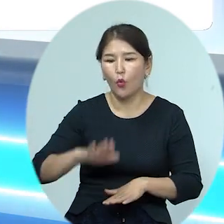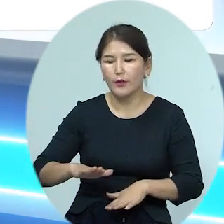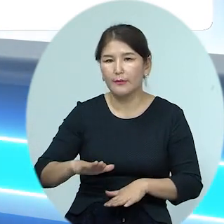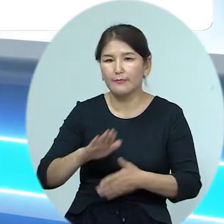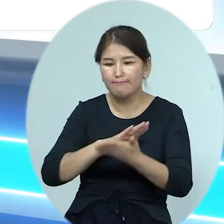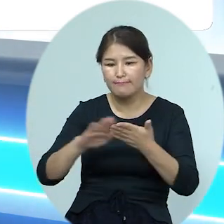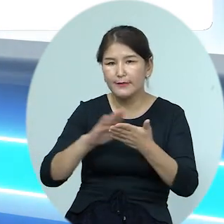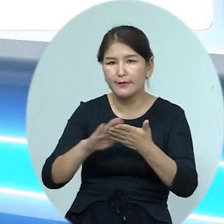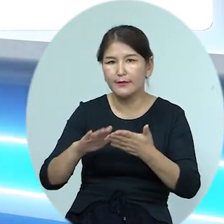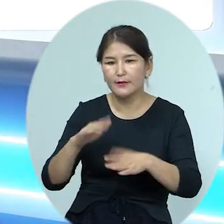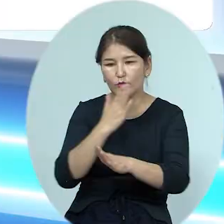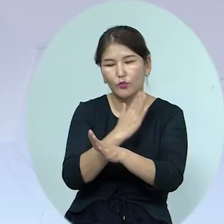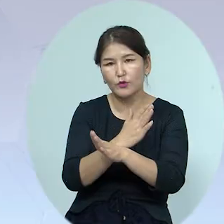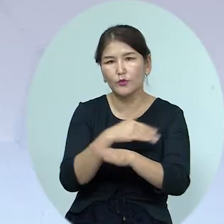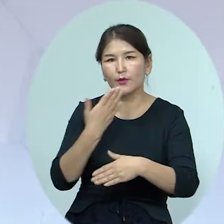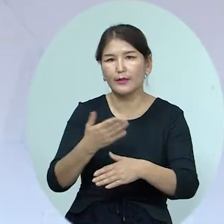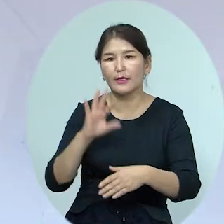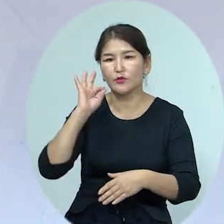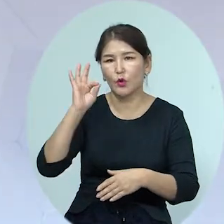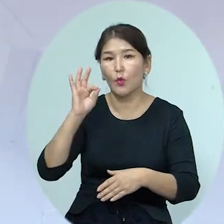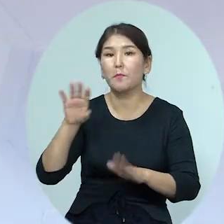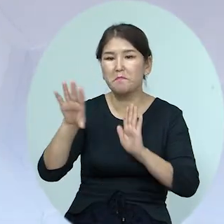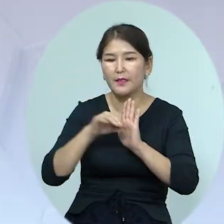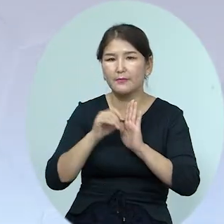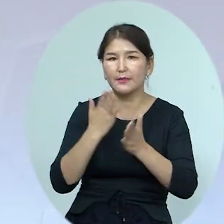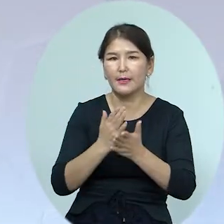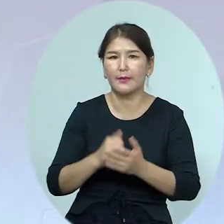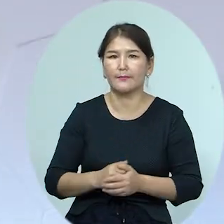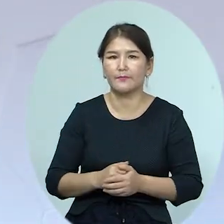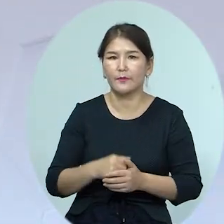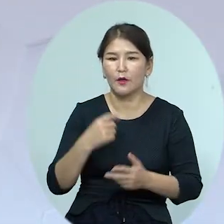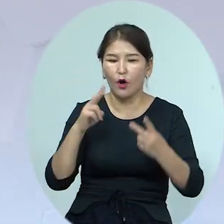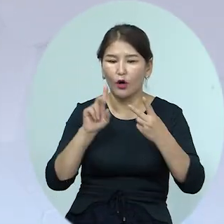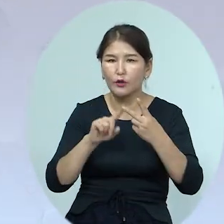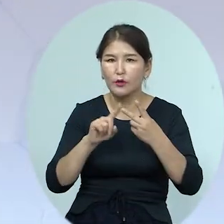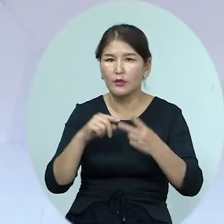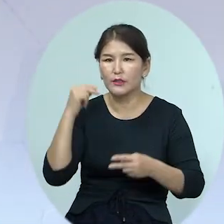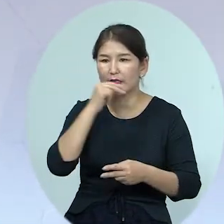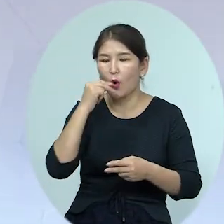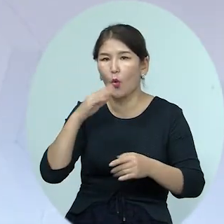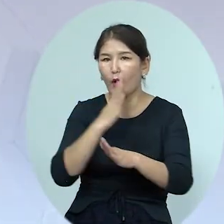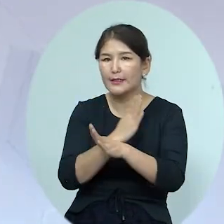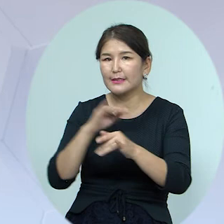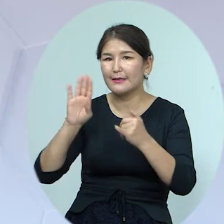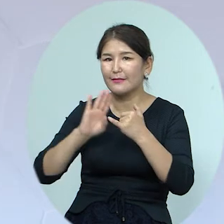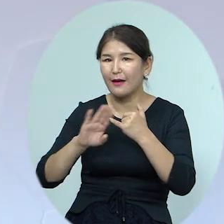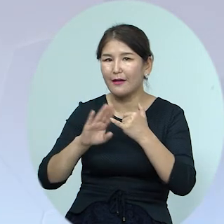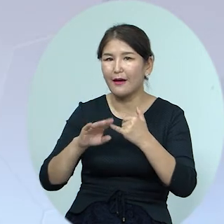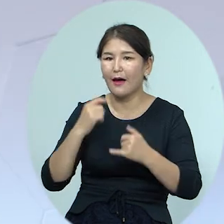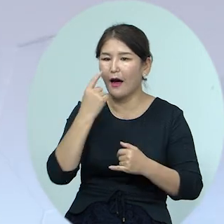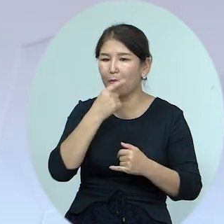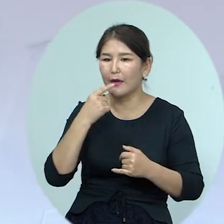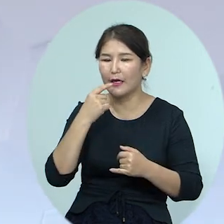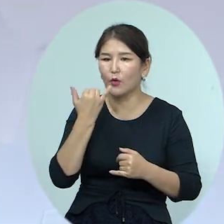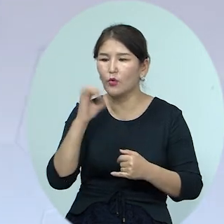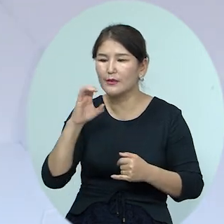хүртлээр таатай угаах болно. Хоёрдугаарт нь шүдээ угааж дууссаны дараа аль болохоор амийг